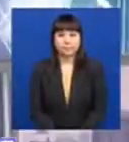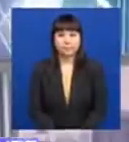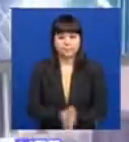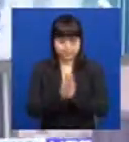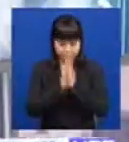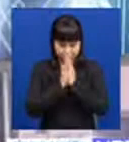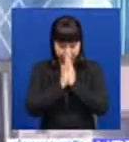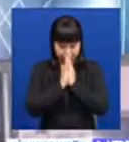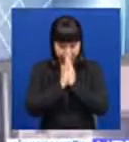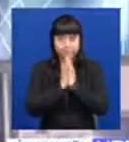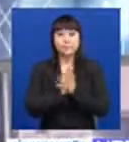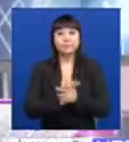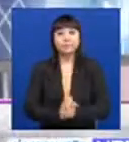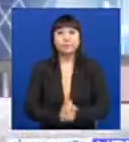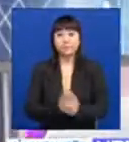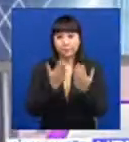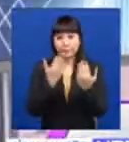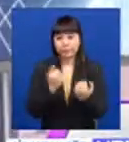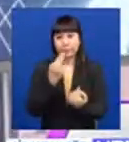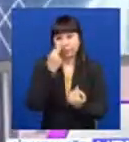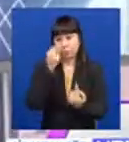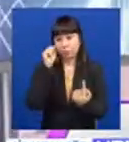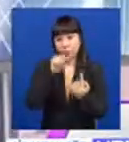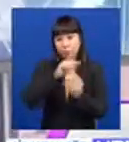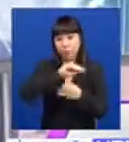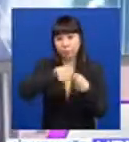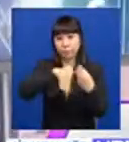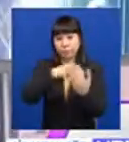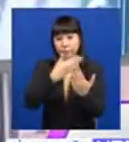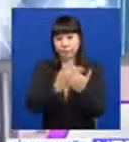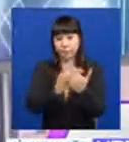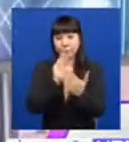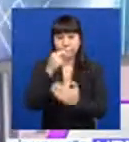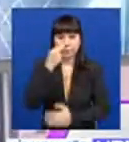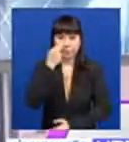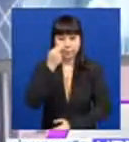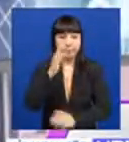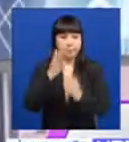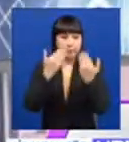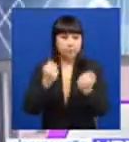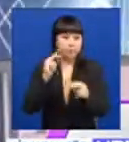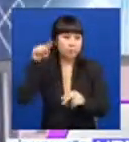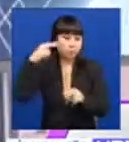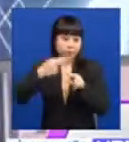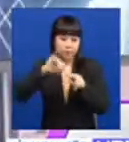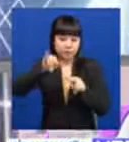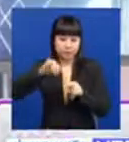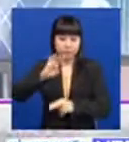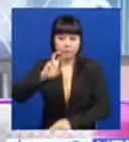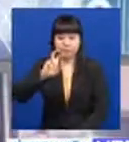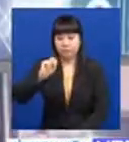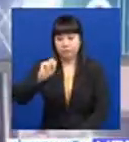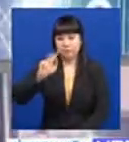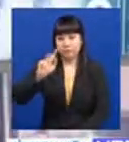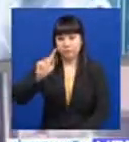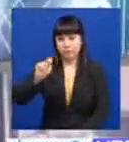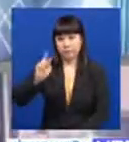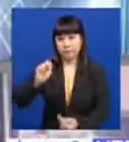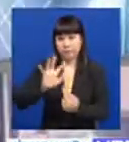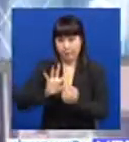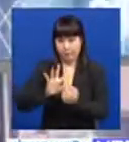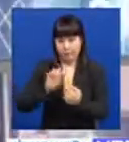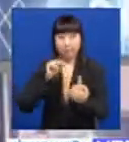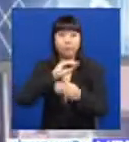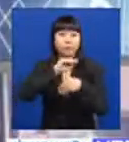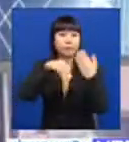สวัสดีค่ะคุณผู้ชมคะมาติดตามความเคลื่อนไหวทางด้านเศรษฐกิจกันบ้างนะคะพบกับดิฉันจินตนาที่พญารักคุณค่ะสำหรับประเด็นทางด้าน